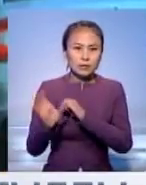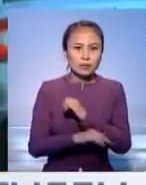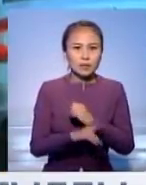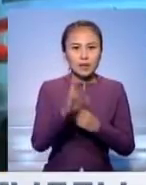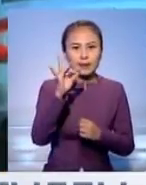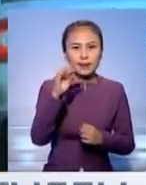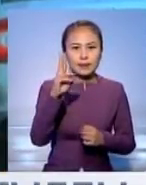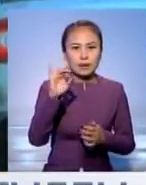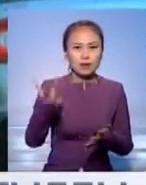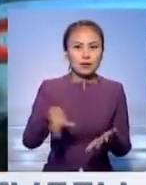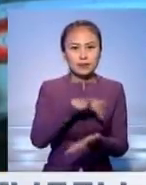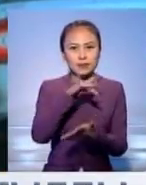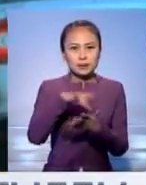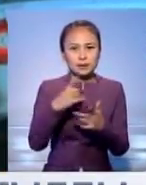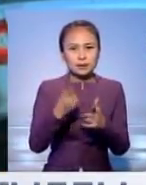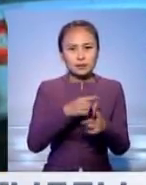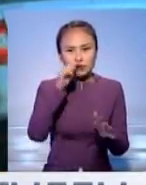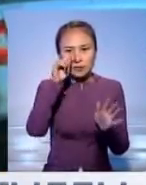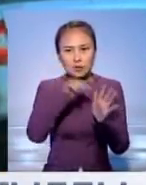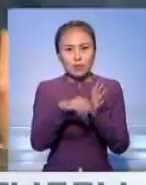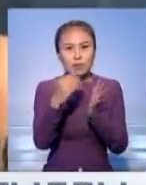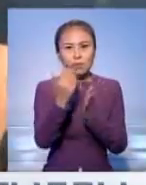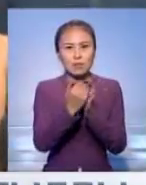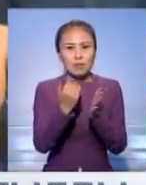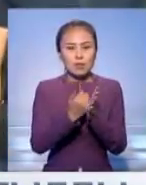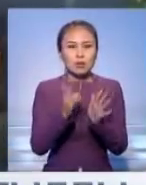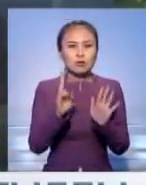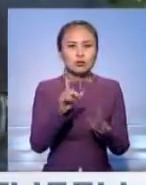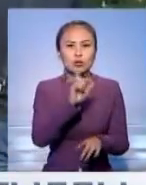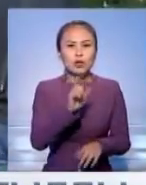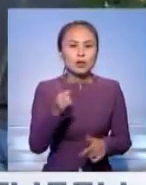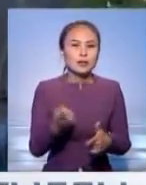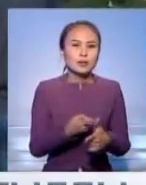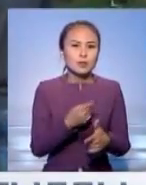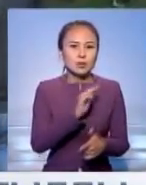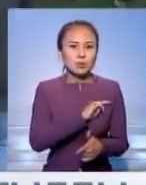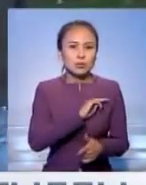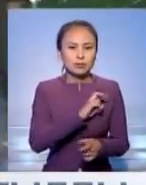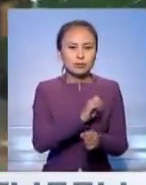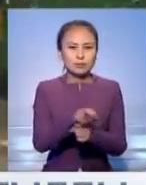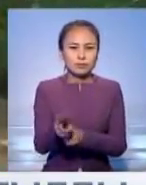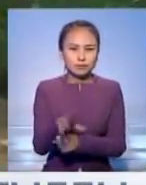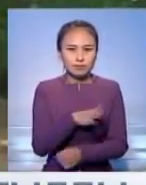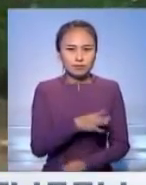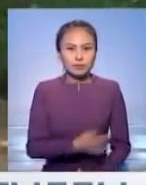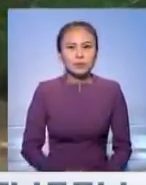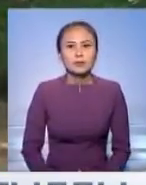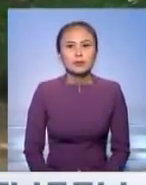осы іске қатысты Риддер қаласы ішкі істер басқармасындағы бірқатар лауазымды тұлғалар да қызметінен босатылды.